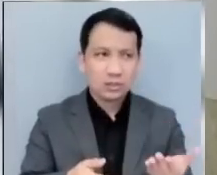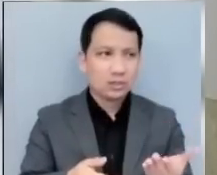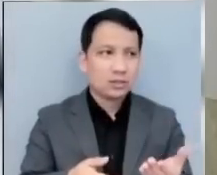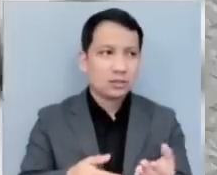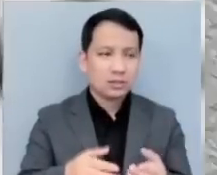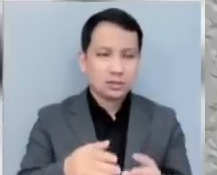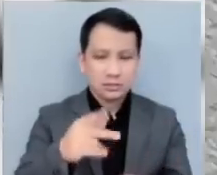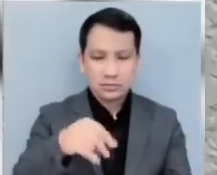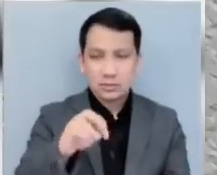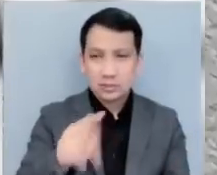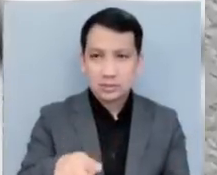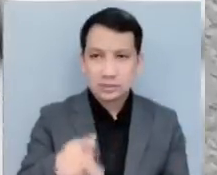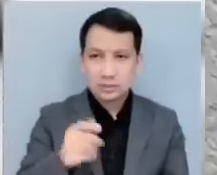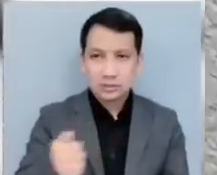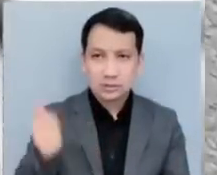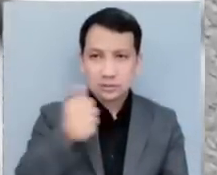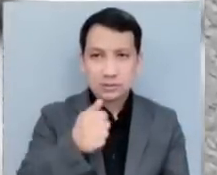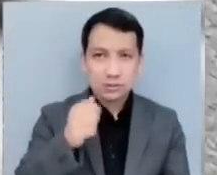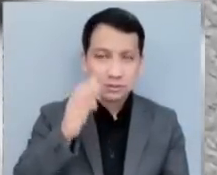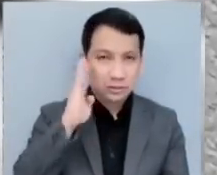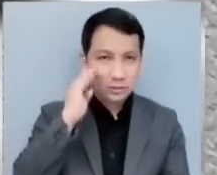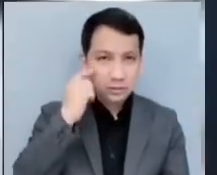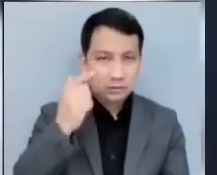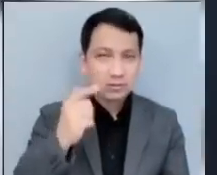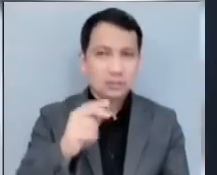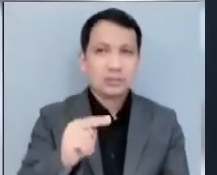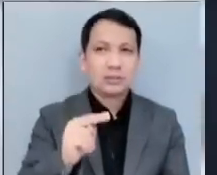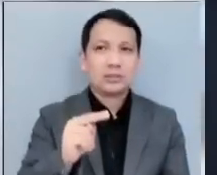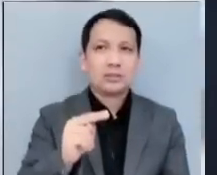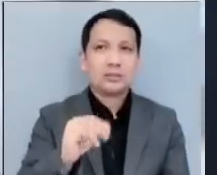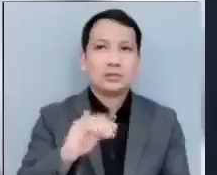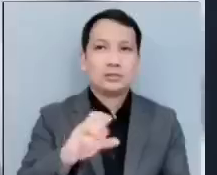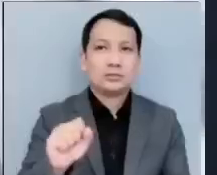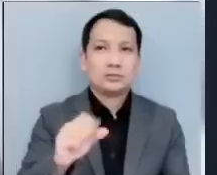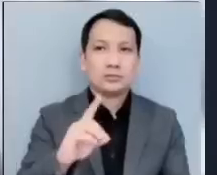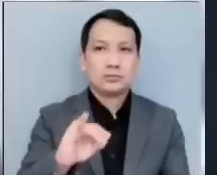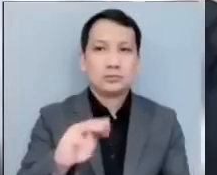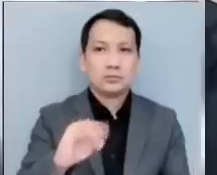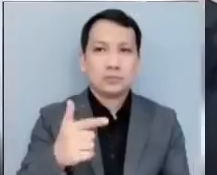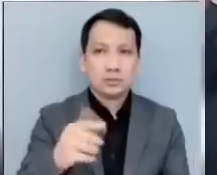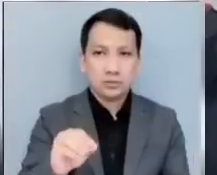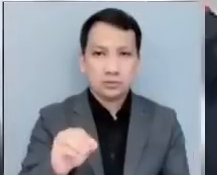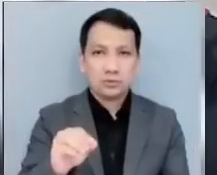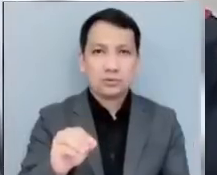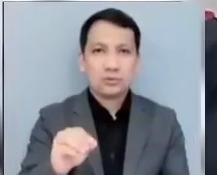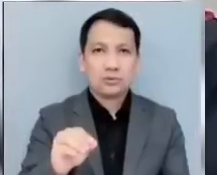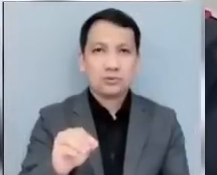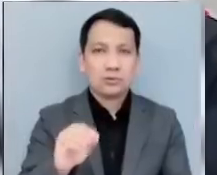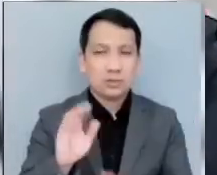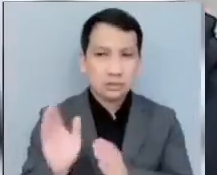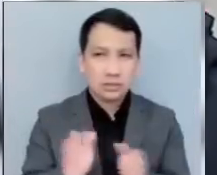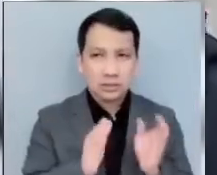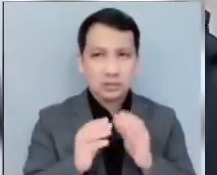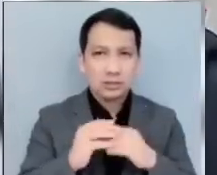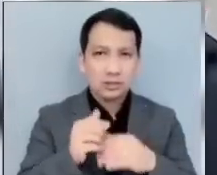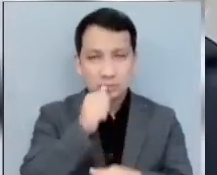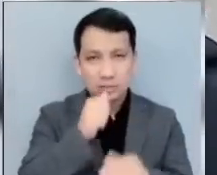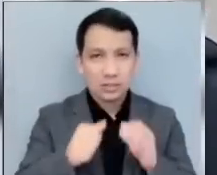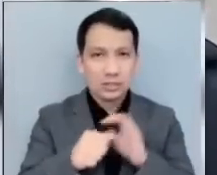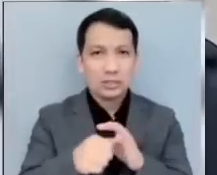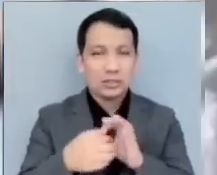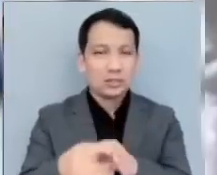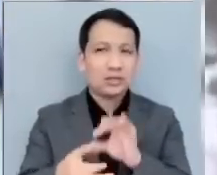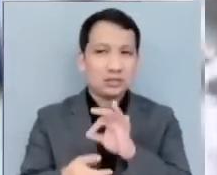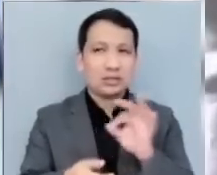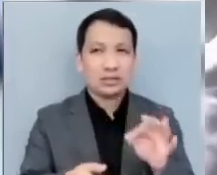Enforcement Group Chief Brigadier General Narciso Domingo na may clearance niya ang kanilang plano na itago muna sana ang 990